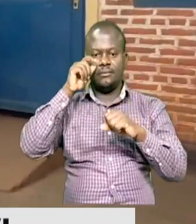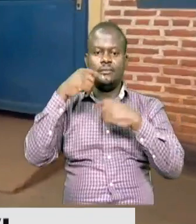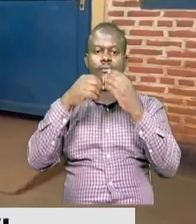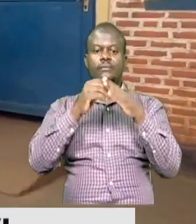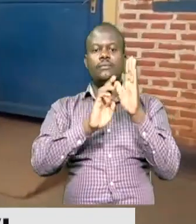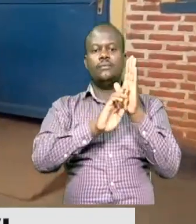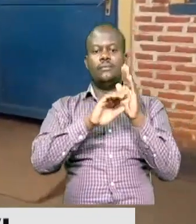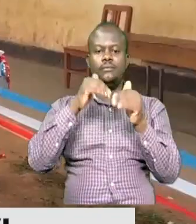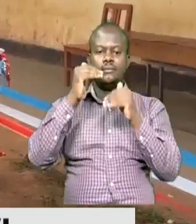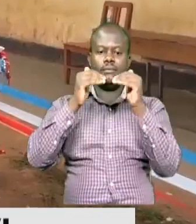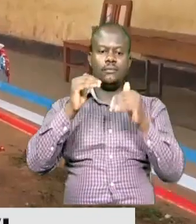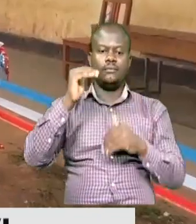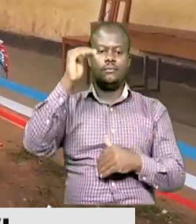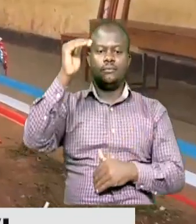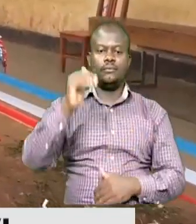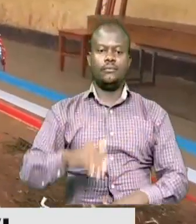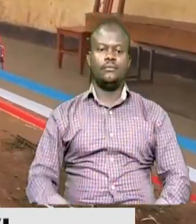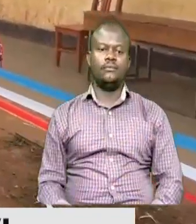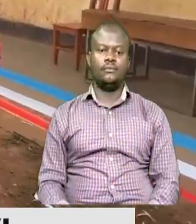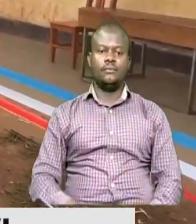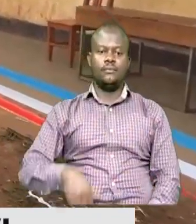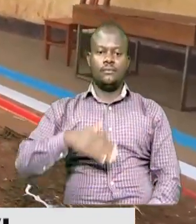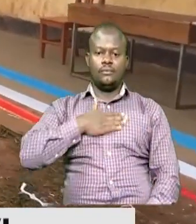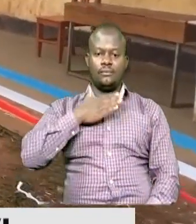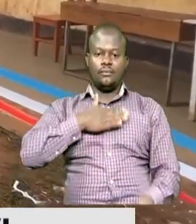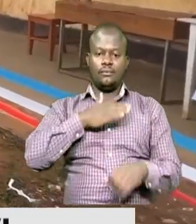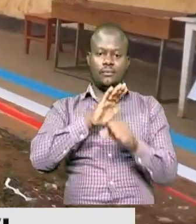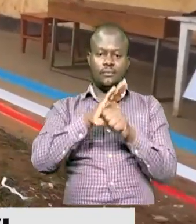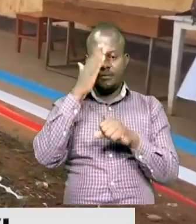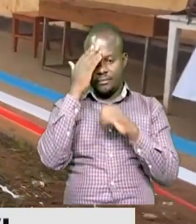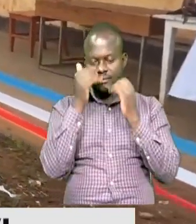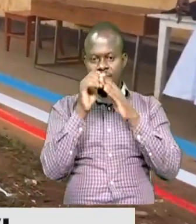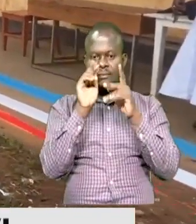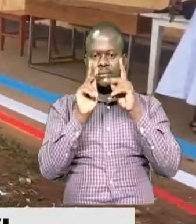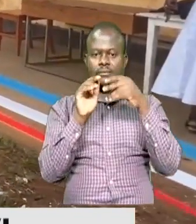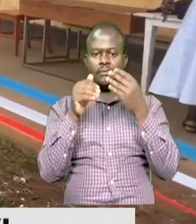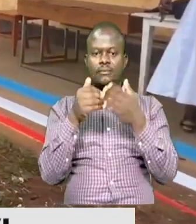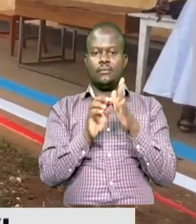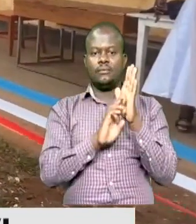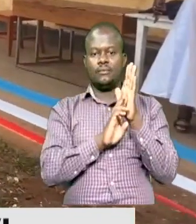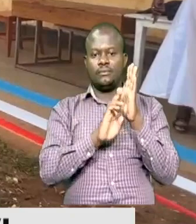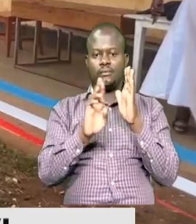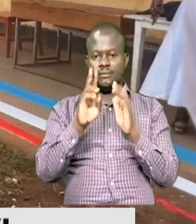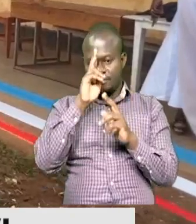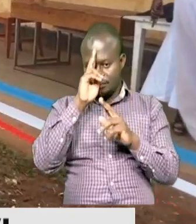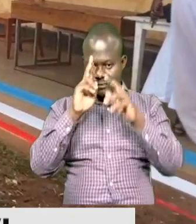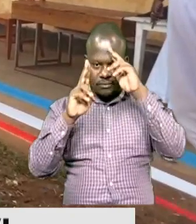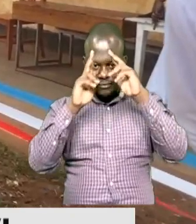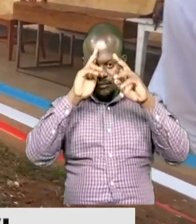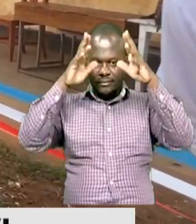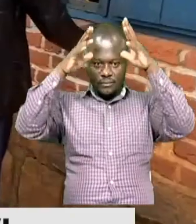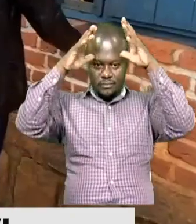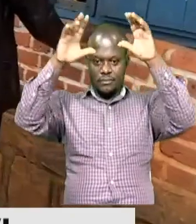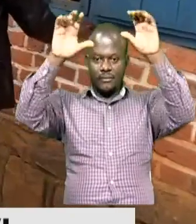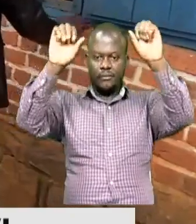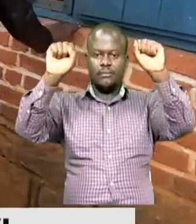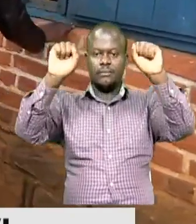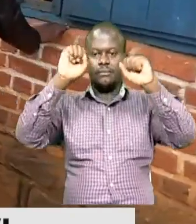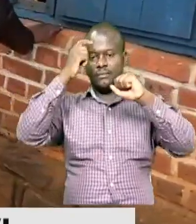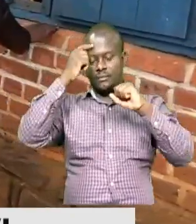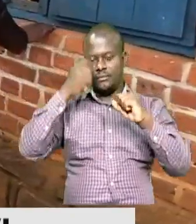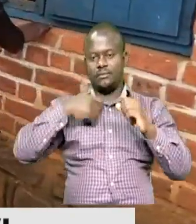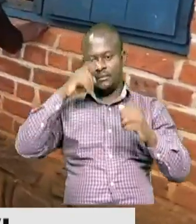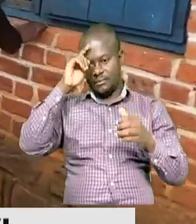nzego zikurikiye. Murakoze. Ndishimye cyane ko abaturage umwanya ari mpagarariye mu kwa Perezida Repubulika bangira icyizere,